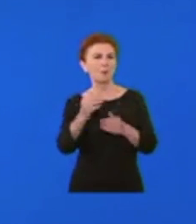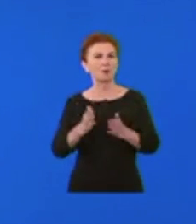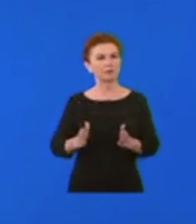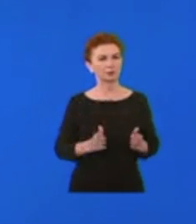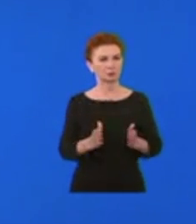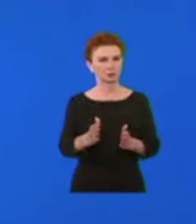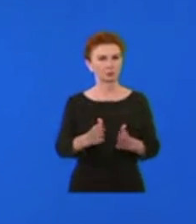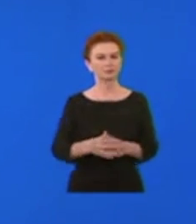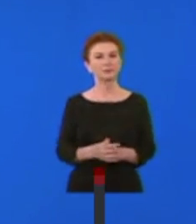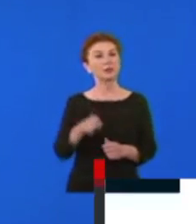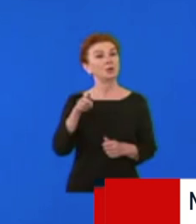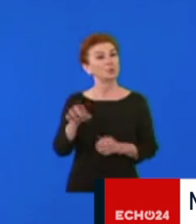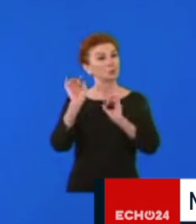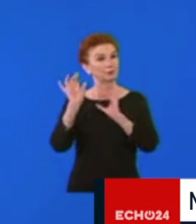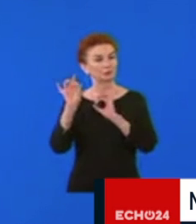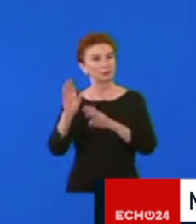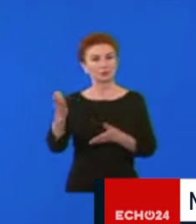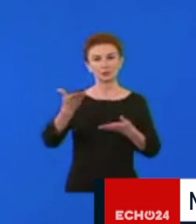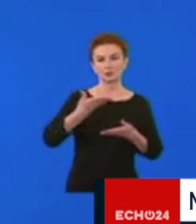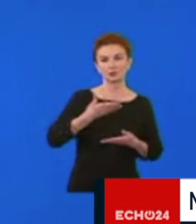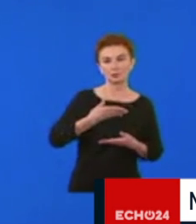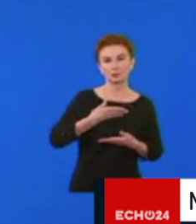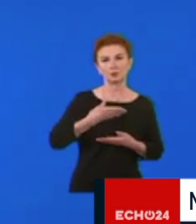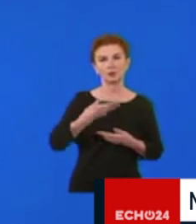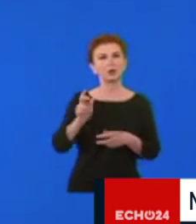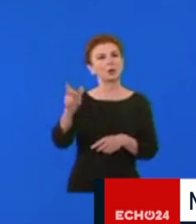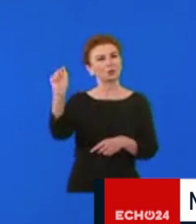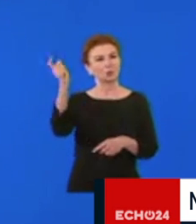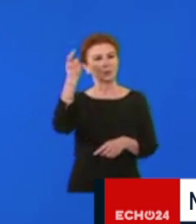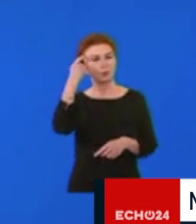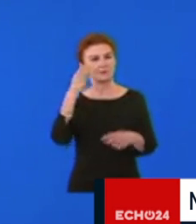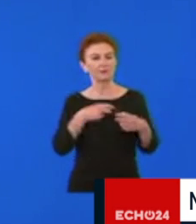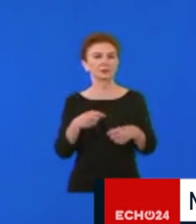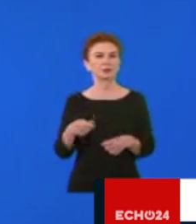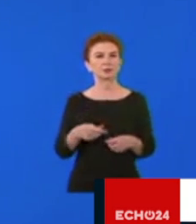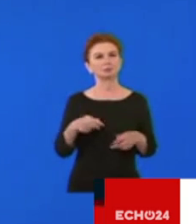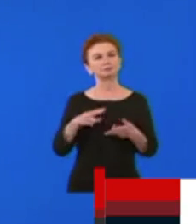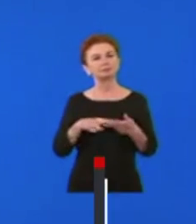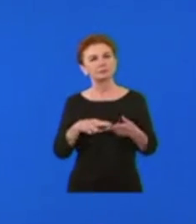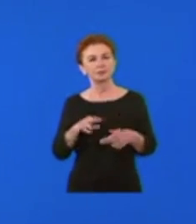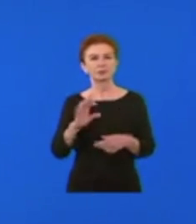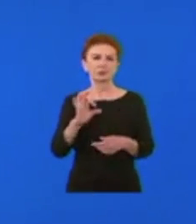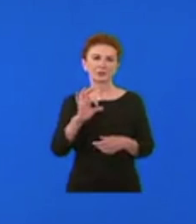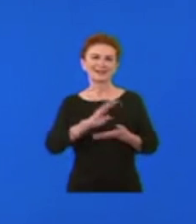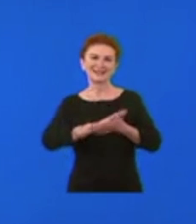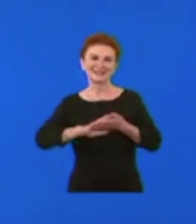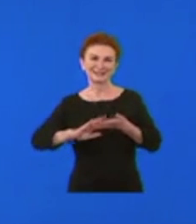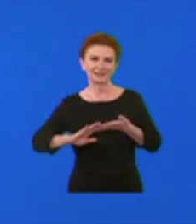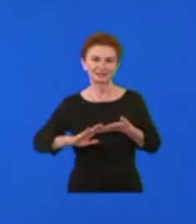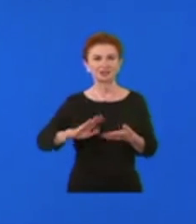które otrzymuję od głównego inspektora sanitarnego, są takie, że na budowach